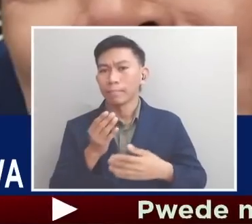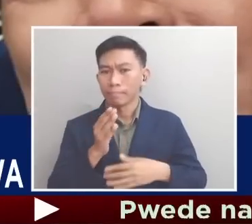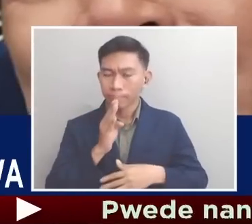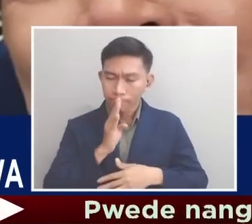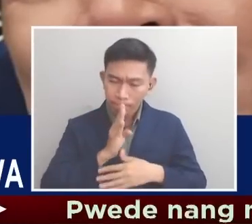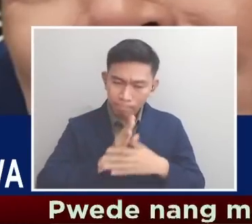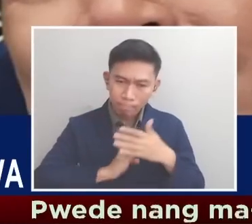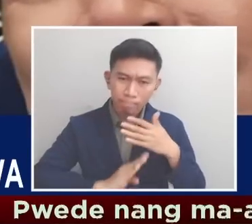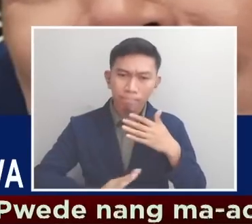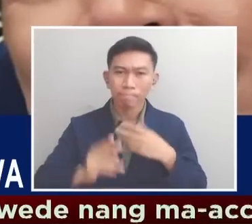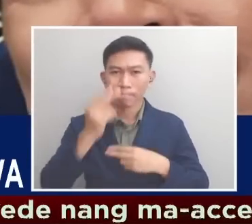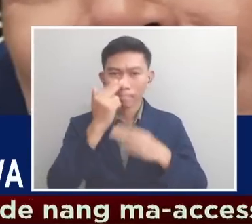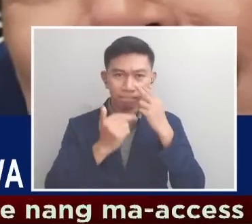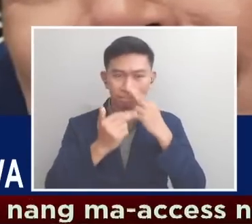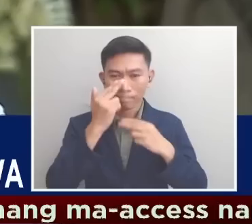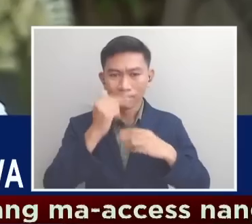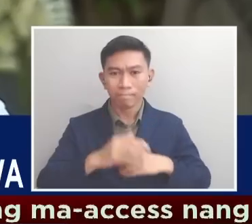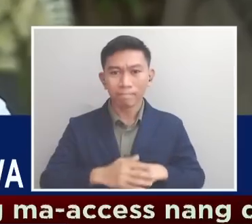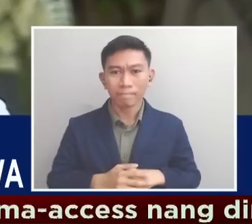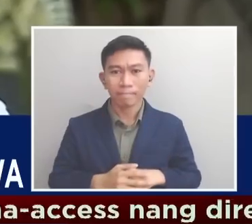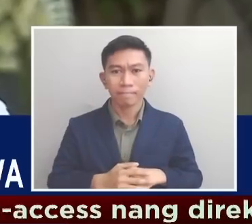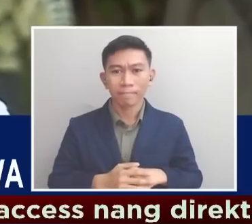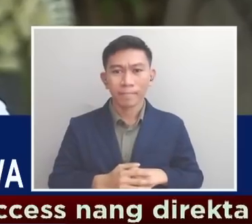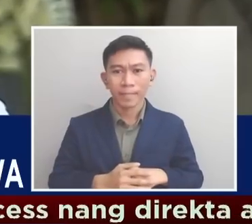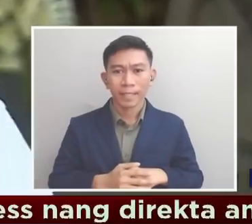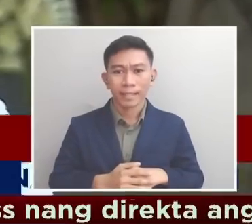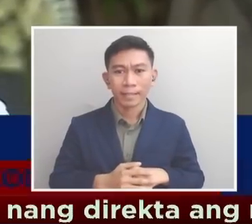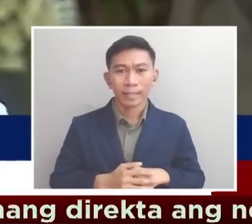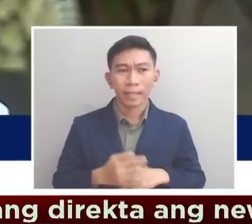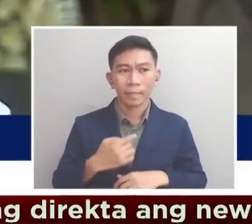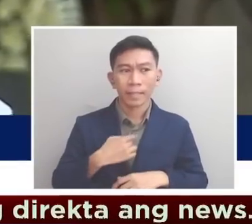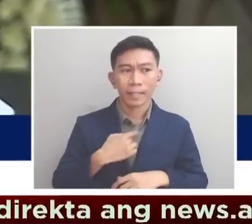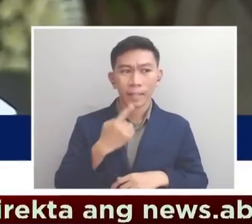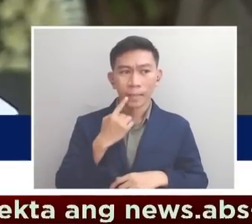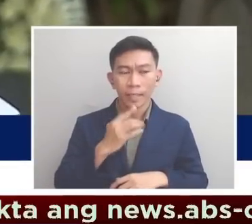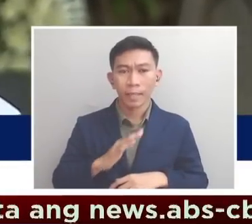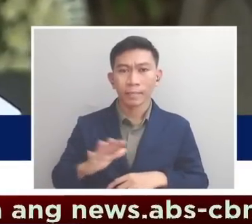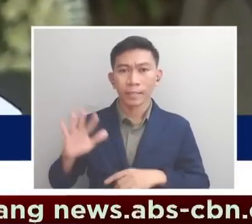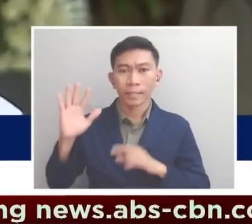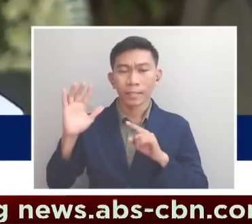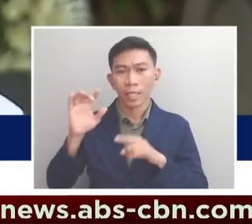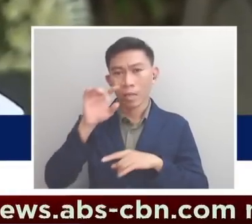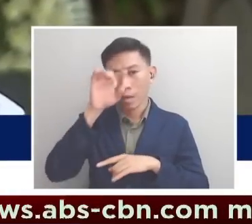ko, kay Lolo Ling, na yun nga po, pag nawala na po siya,